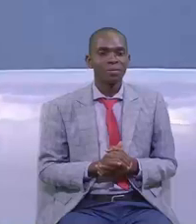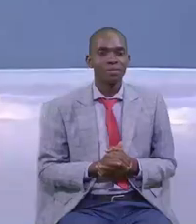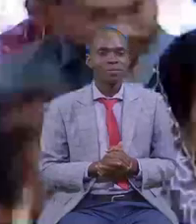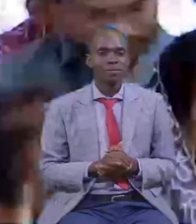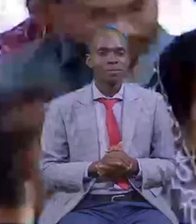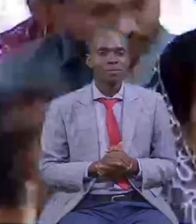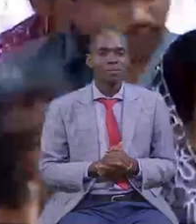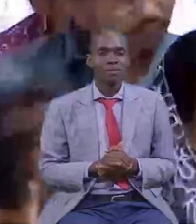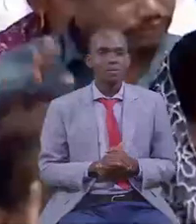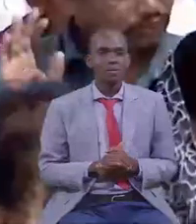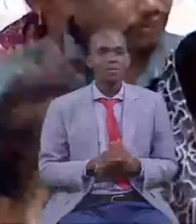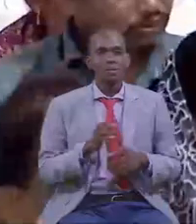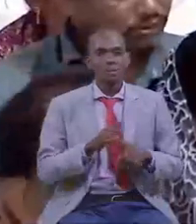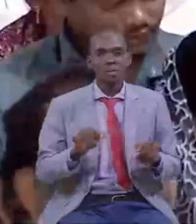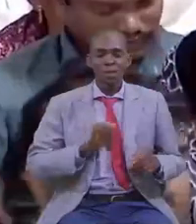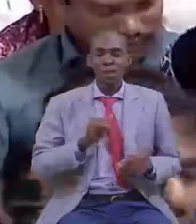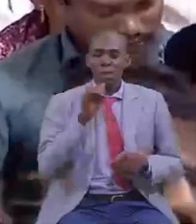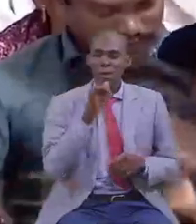Mais j'avance toujours.